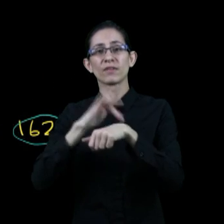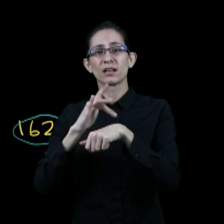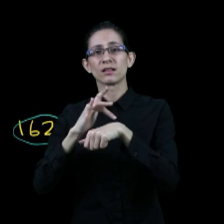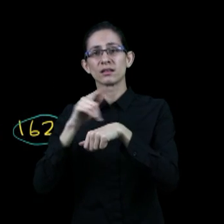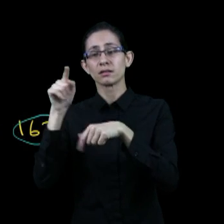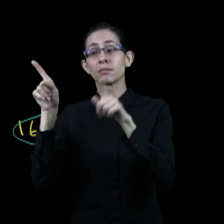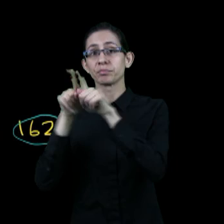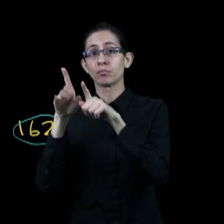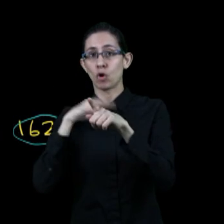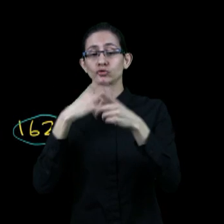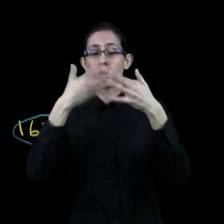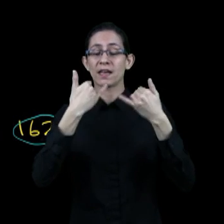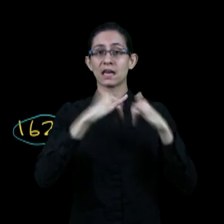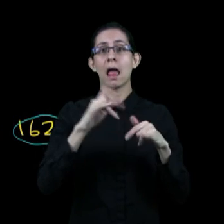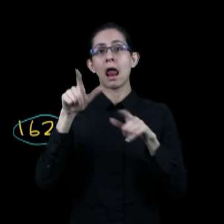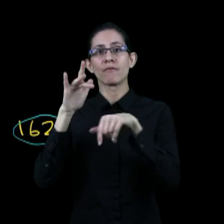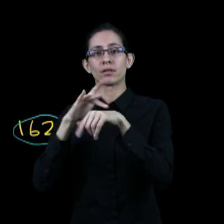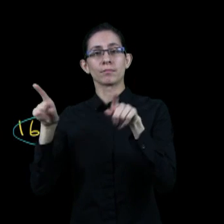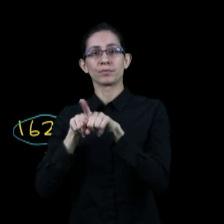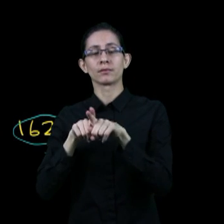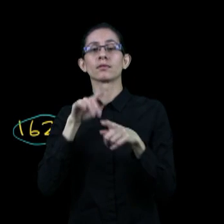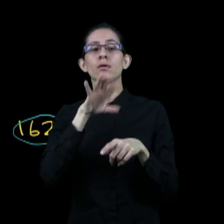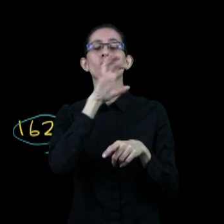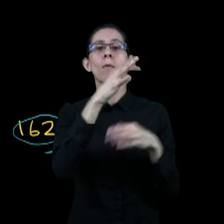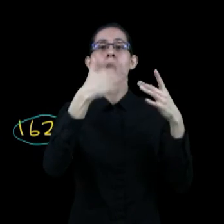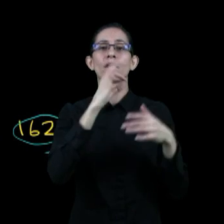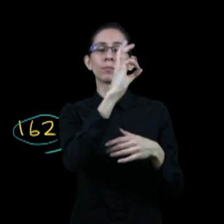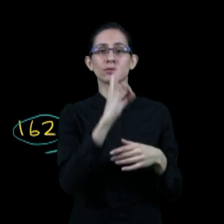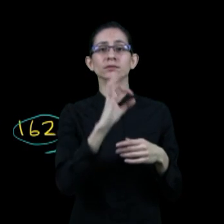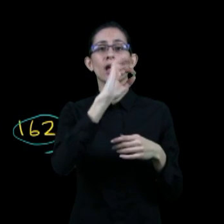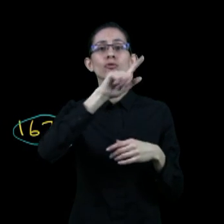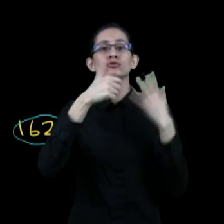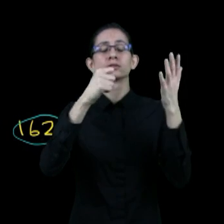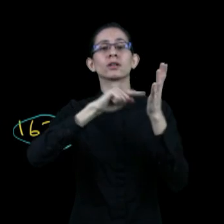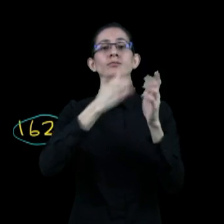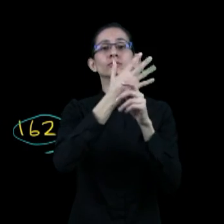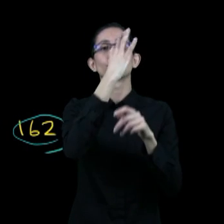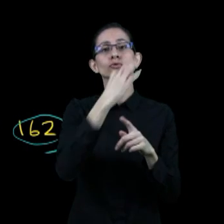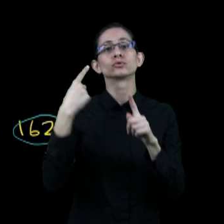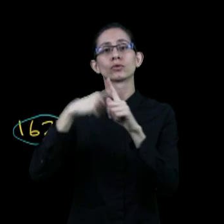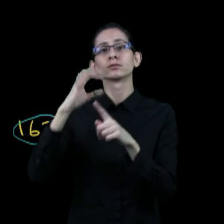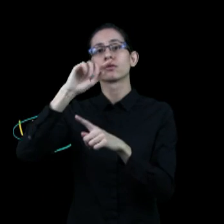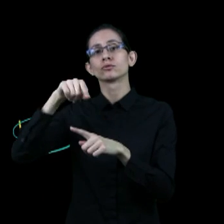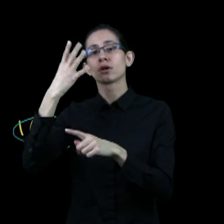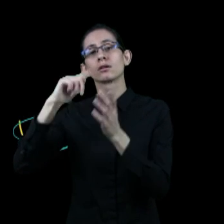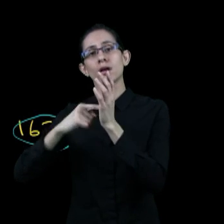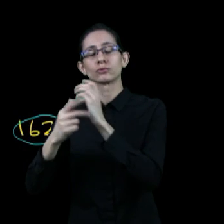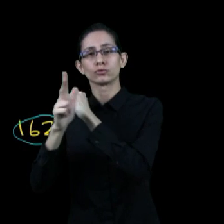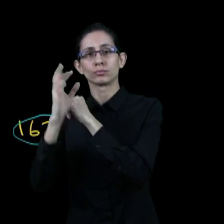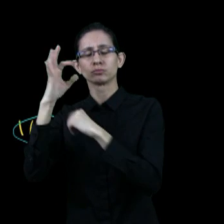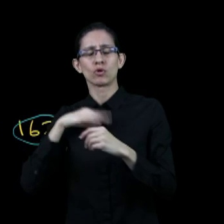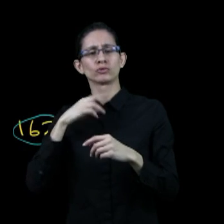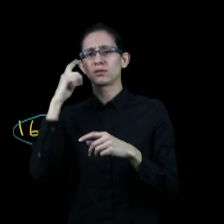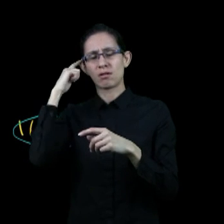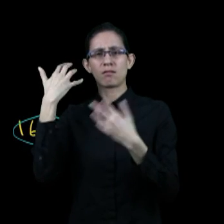30%, a 0,4 razy 80% to 32%. 30 plus 32 to 62% przyrostu. Taki